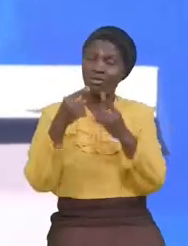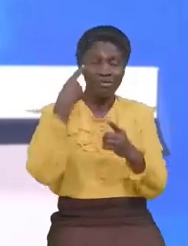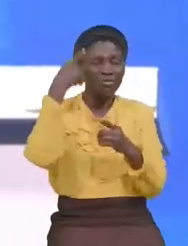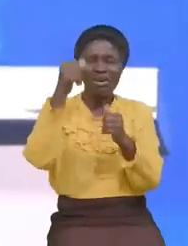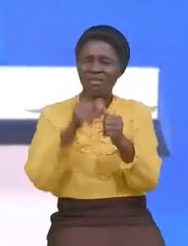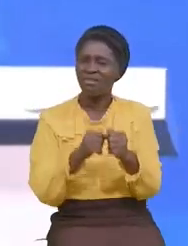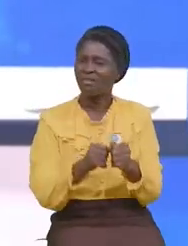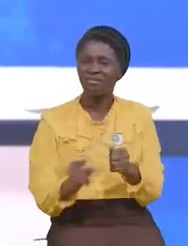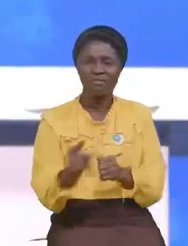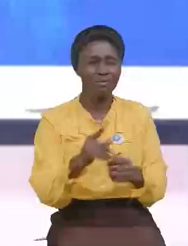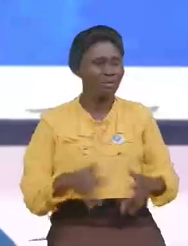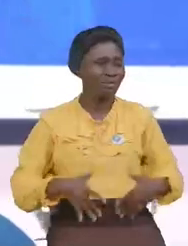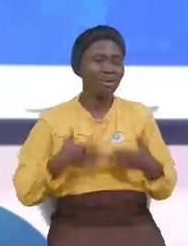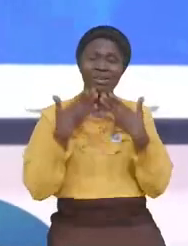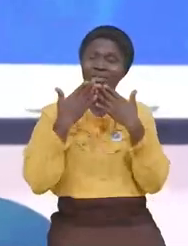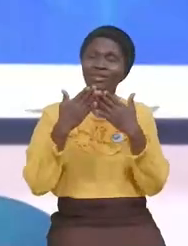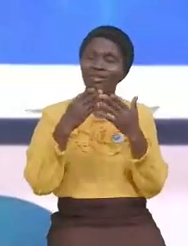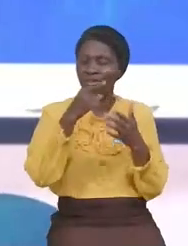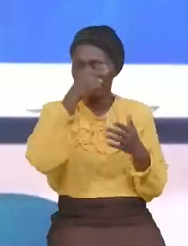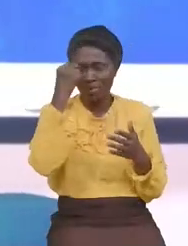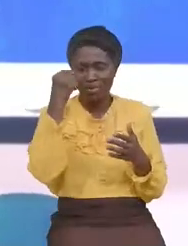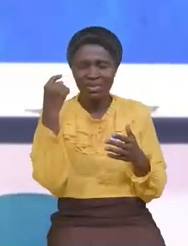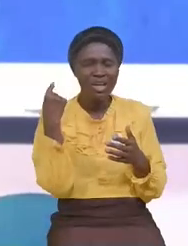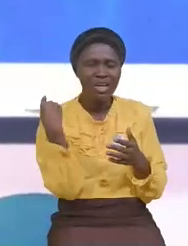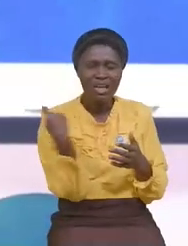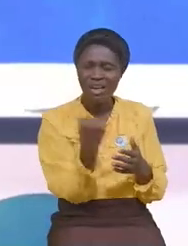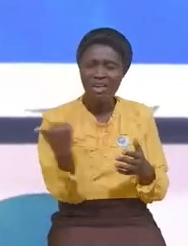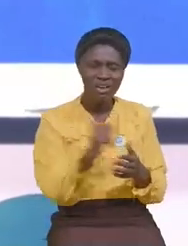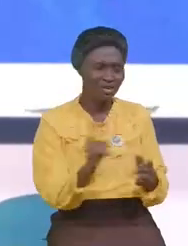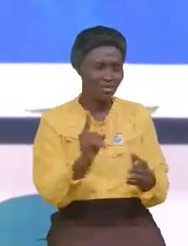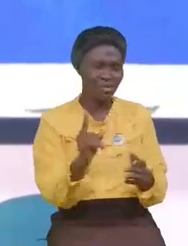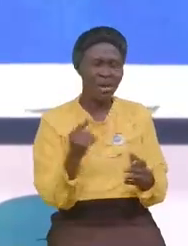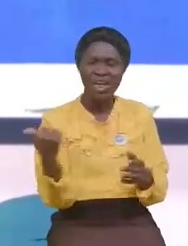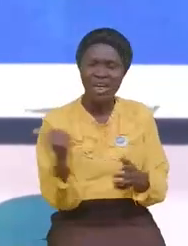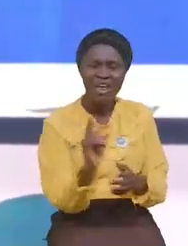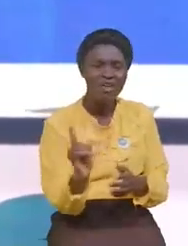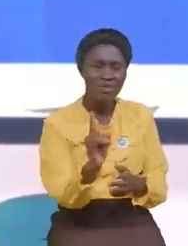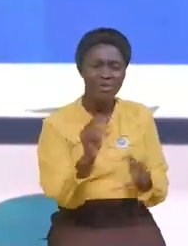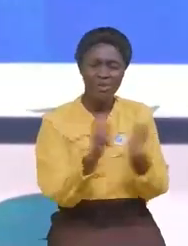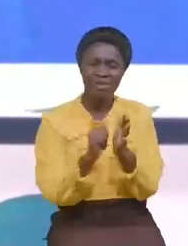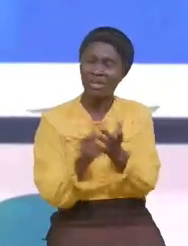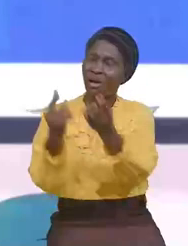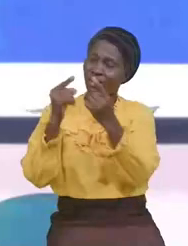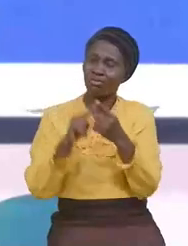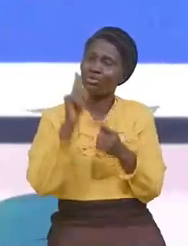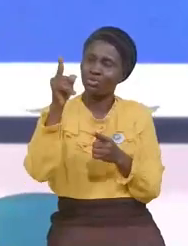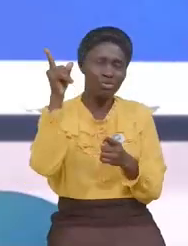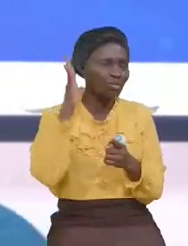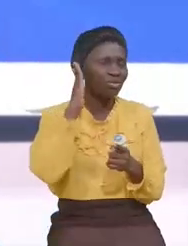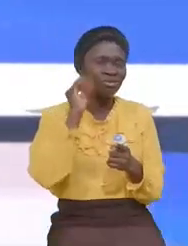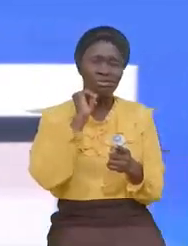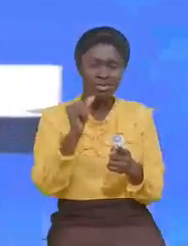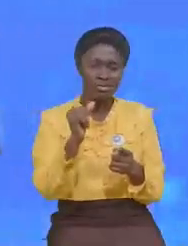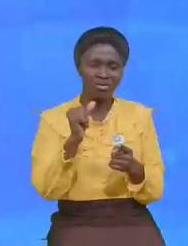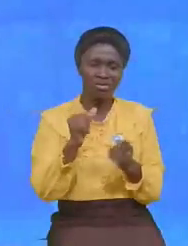vie. Merci parce que tu ne rejettes pas celui qui vient à